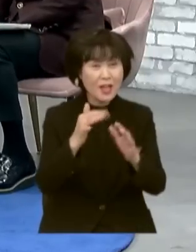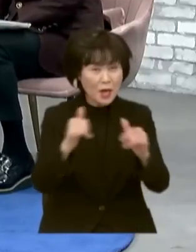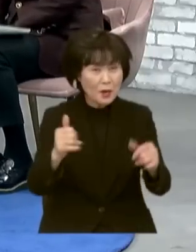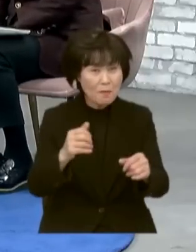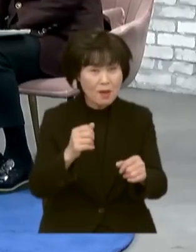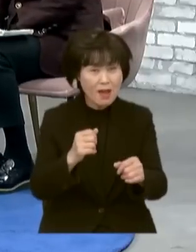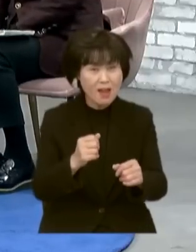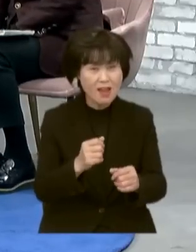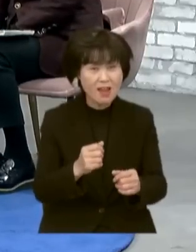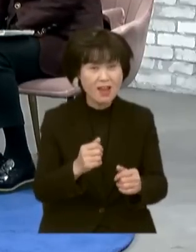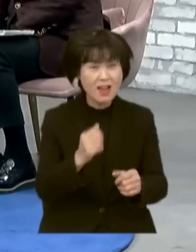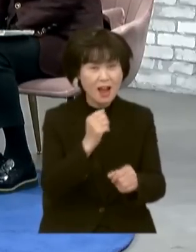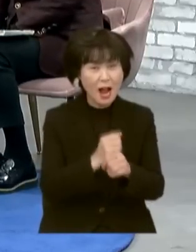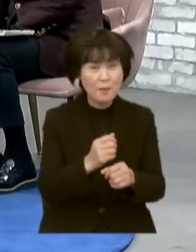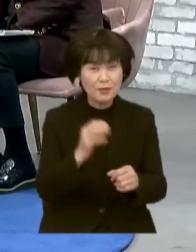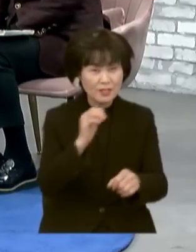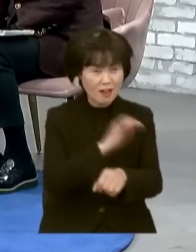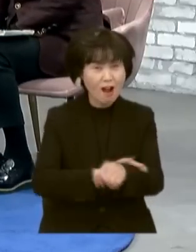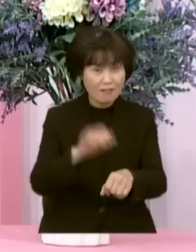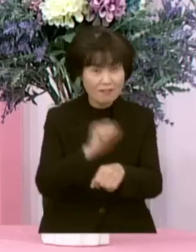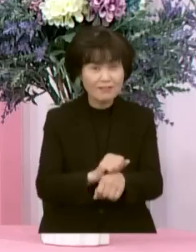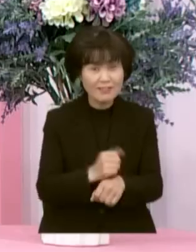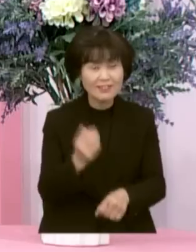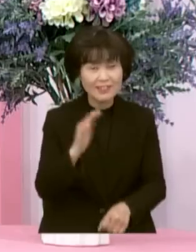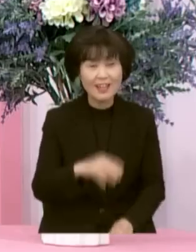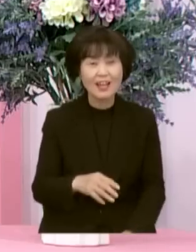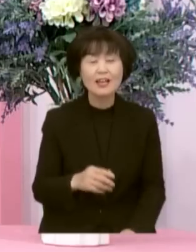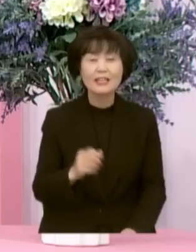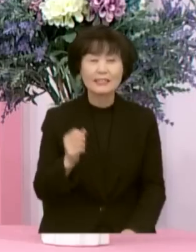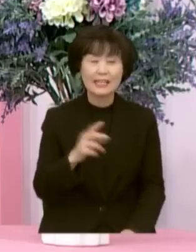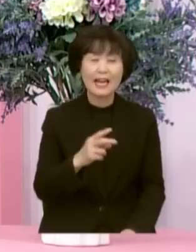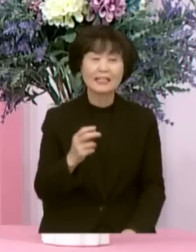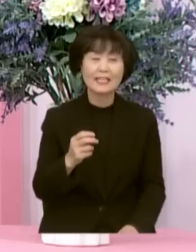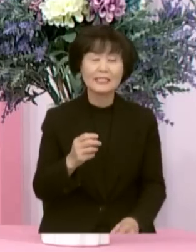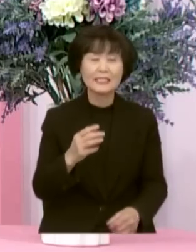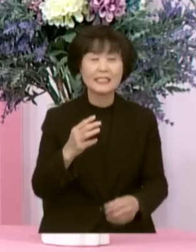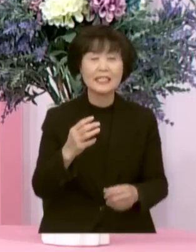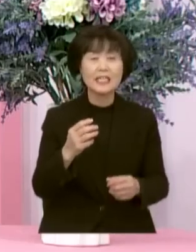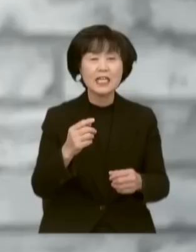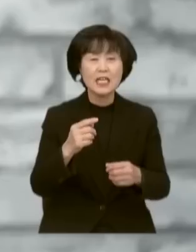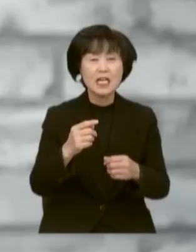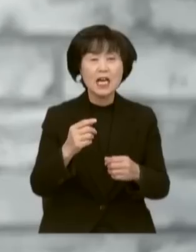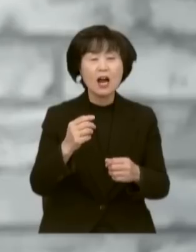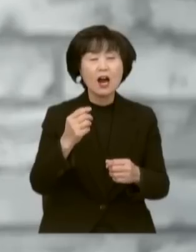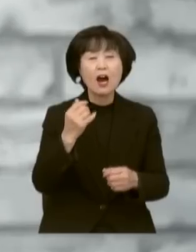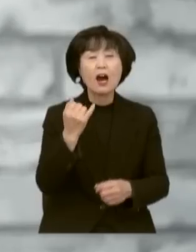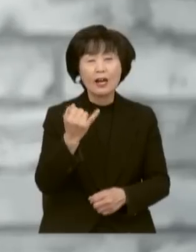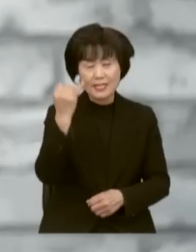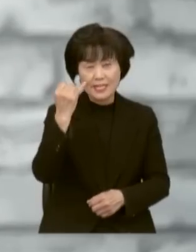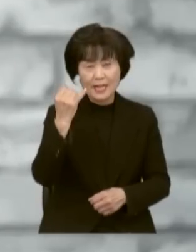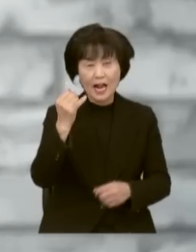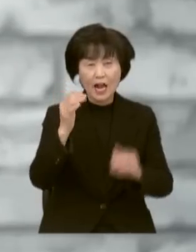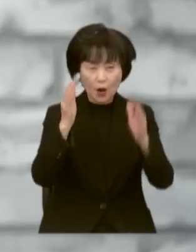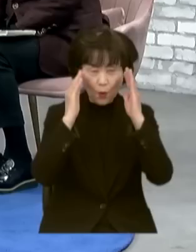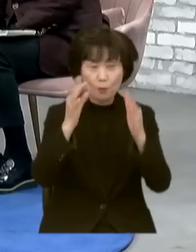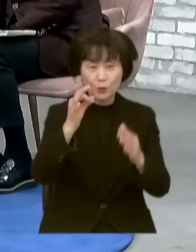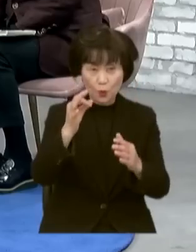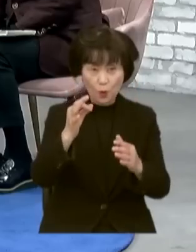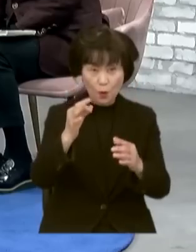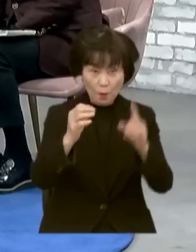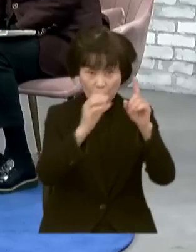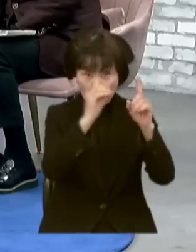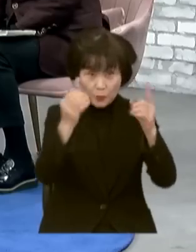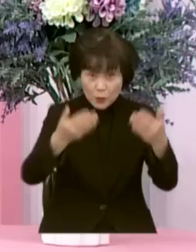몇 년을 공부하셨어요? 네, 4년을 중국에서 언니가, 1학년부터 다닌 거예요. 와, 언니가 학비 다 보내주시고. 다는